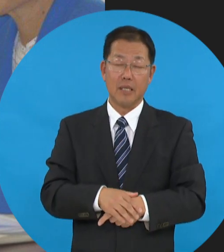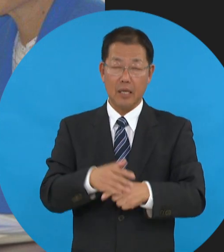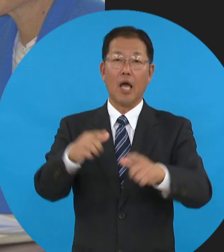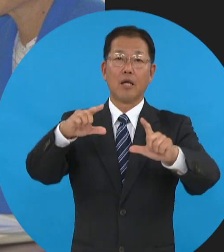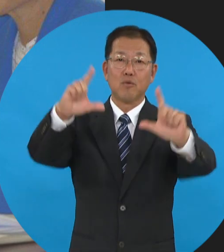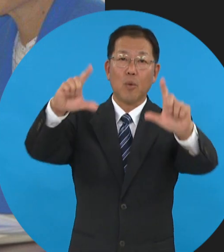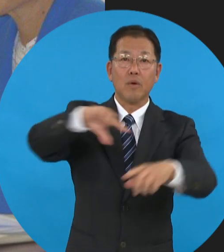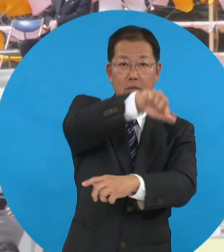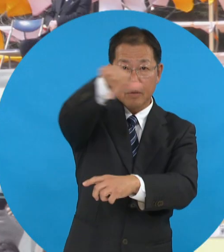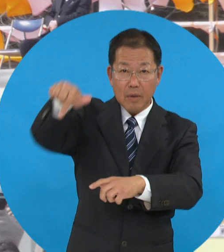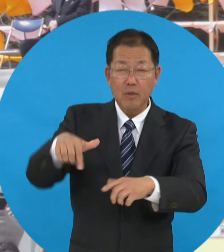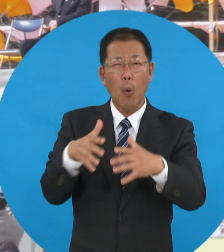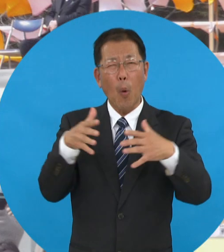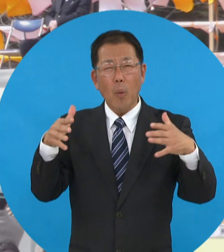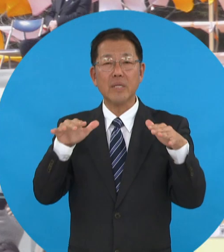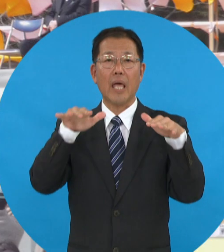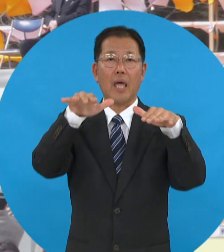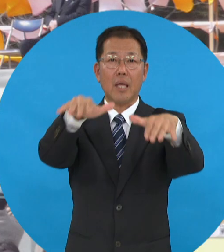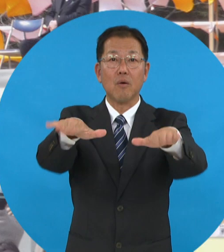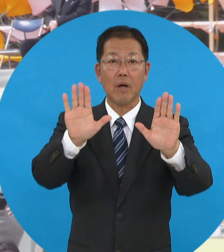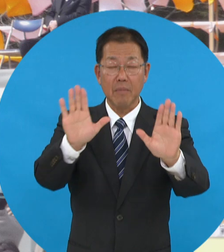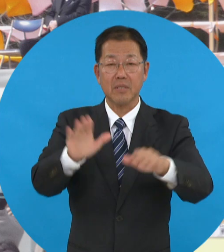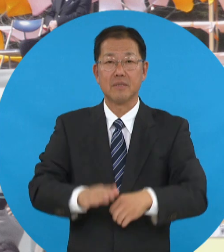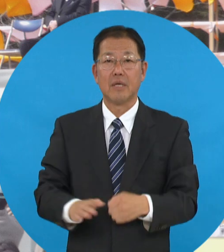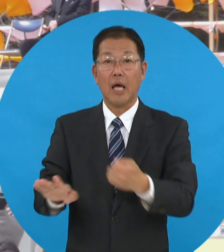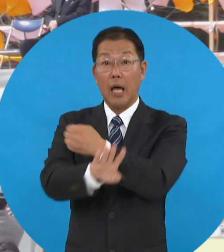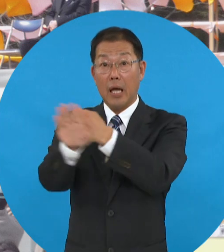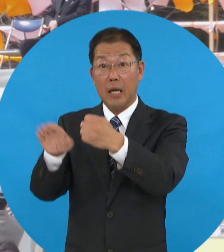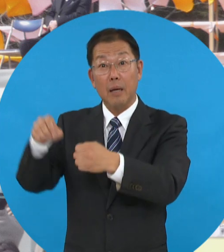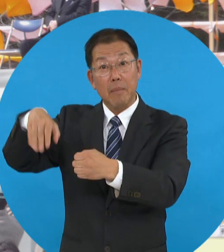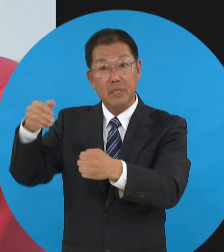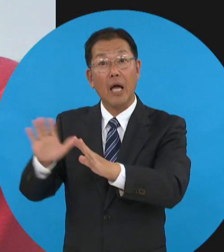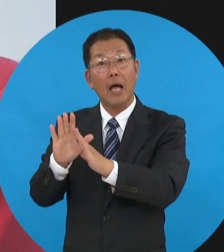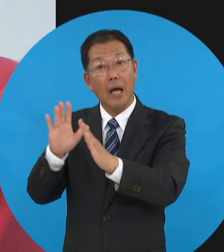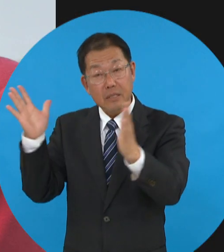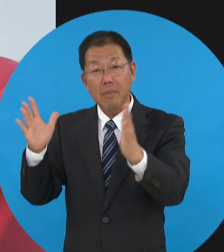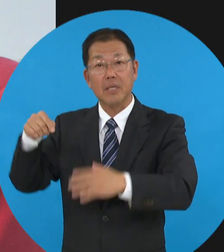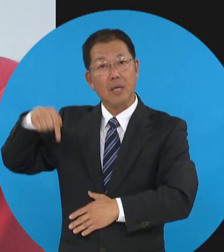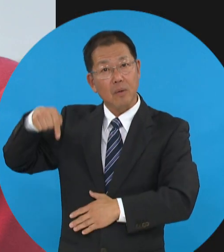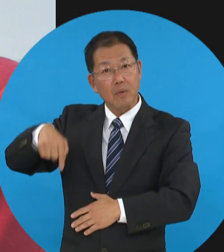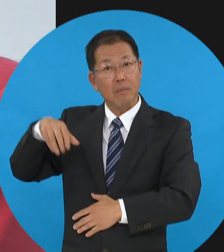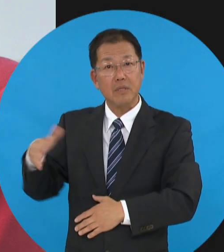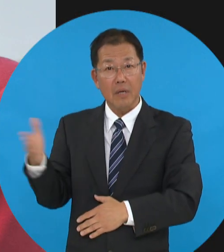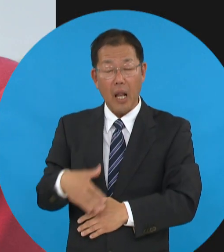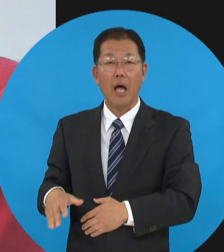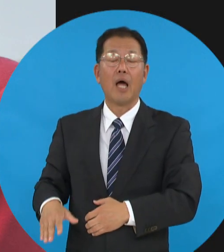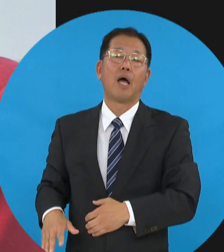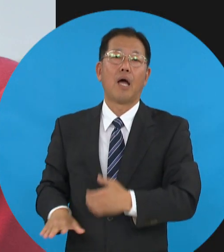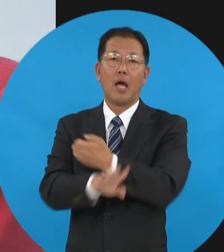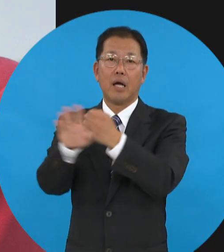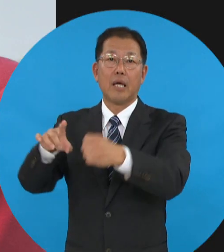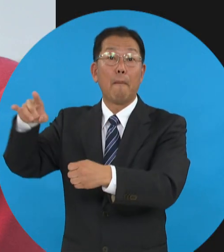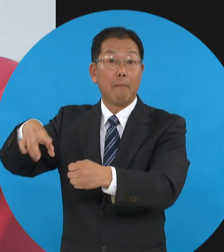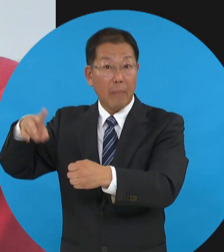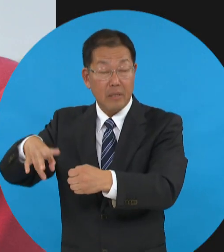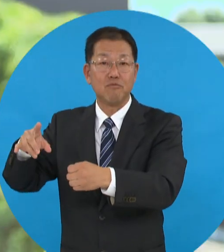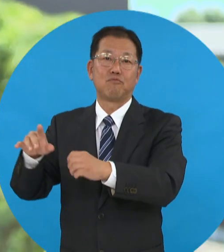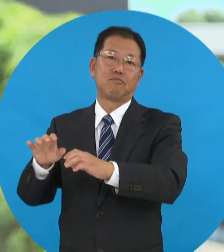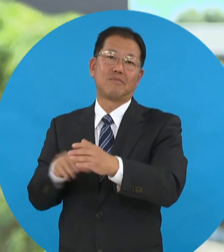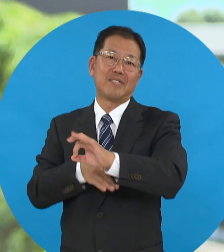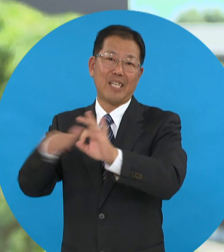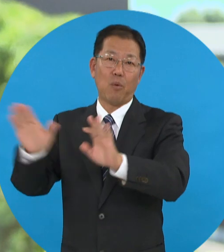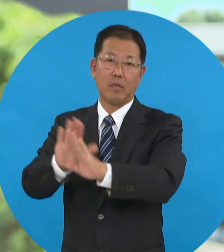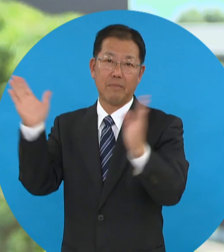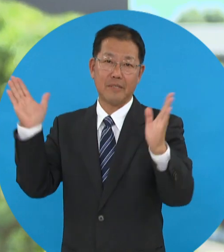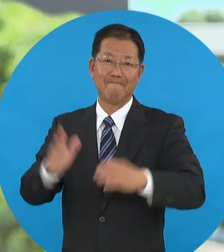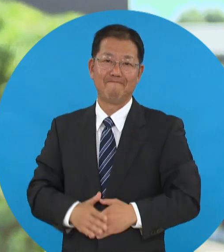を及ぼします。原発発祥の地茨城から原発ゼロを発信いたします。安全